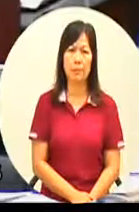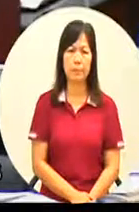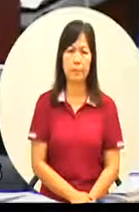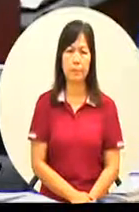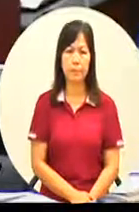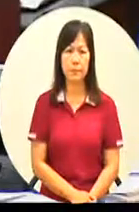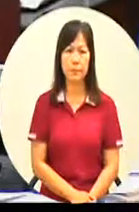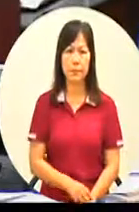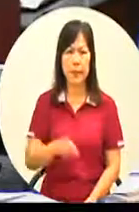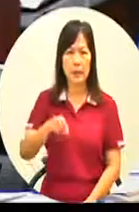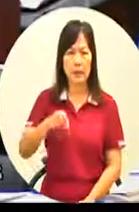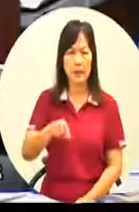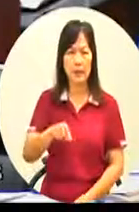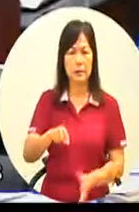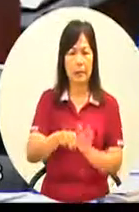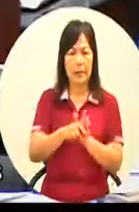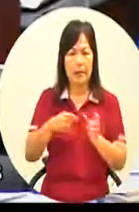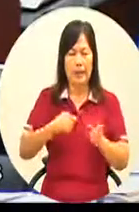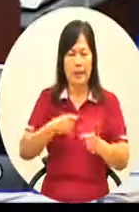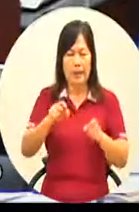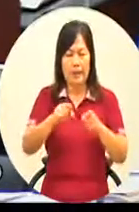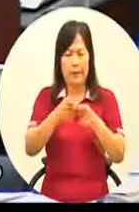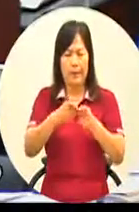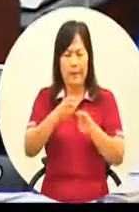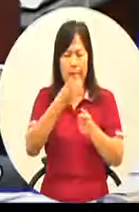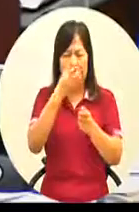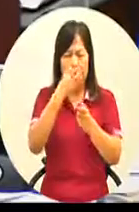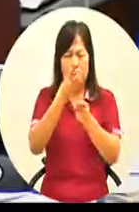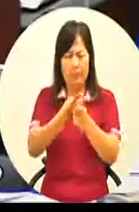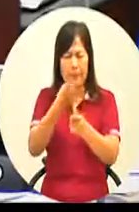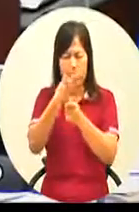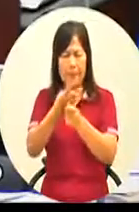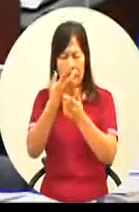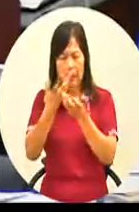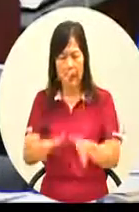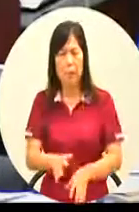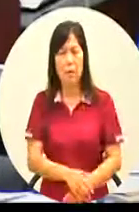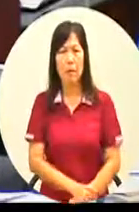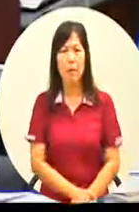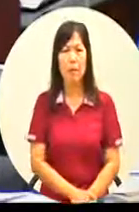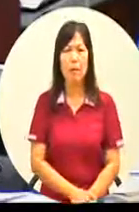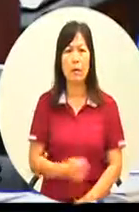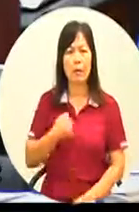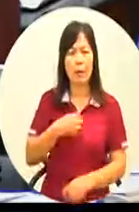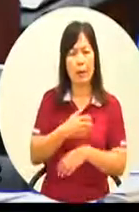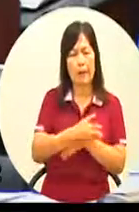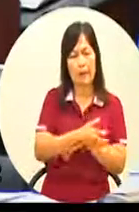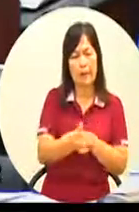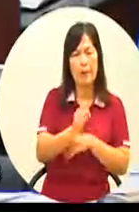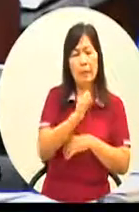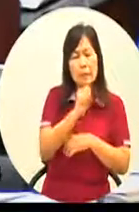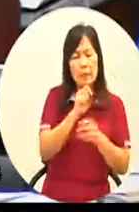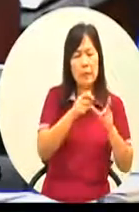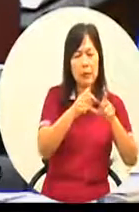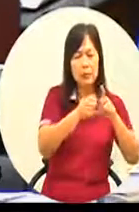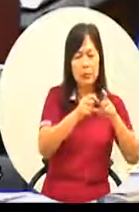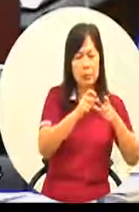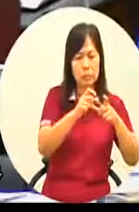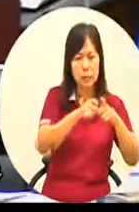的灾害真济啦。但知真是，我知影，按庄卡吼，区公所的